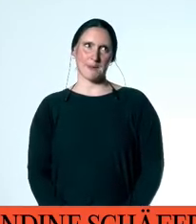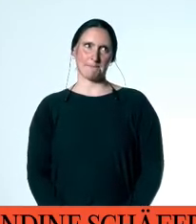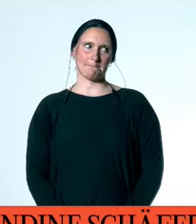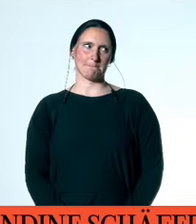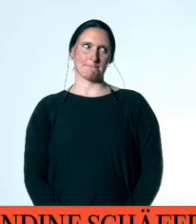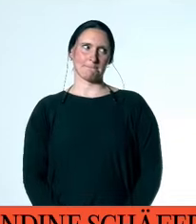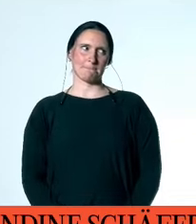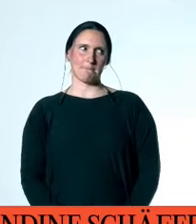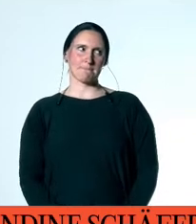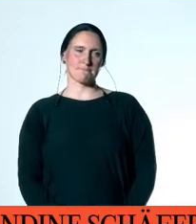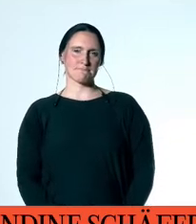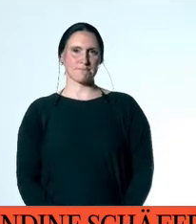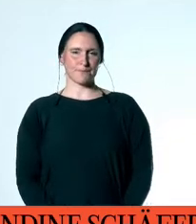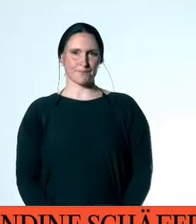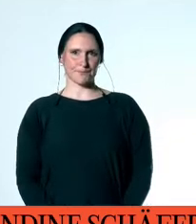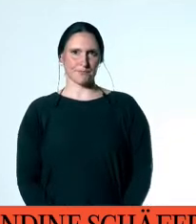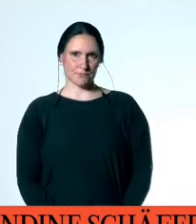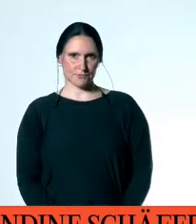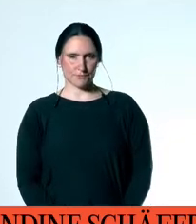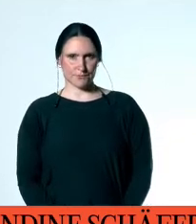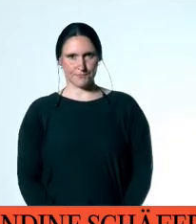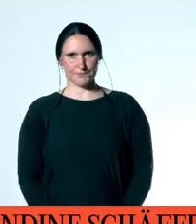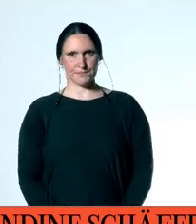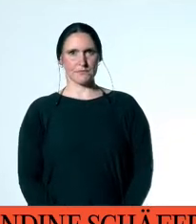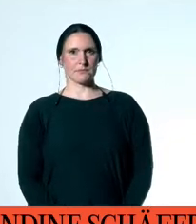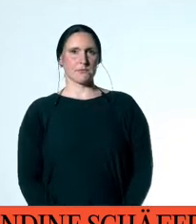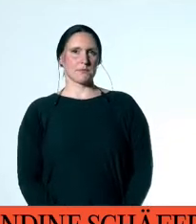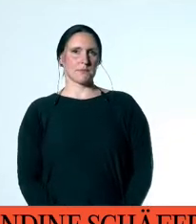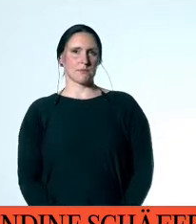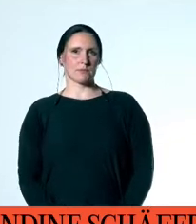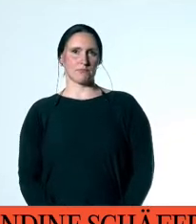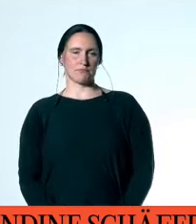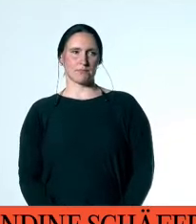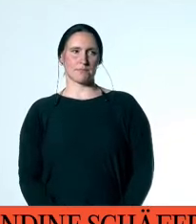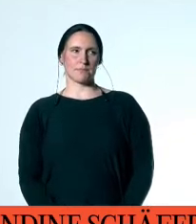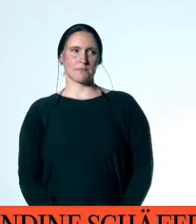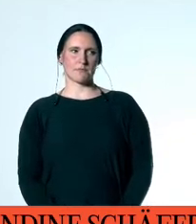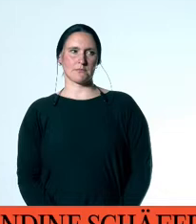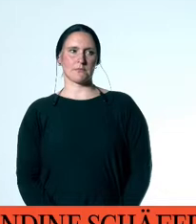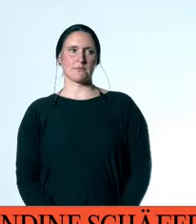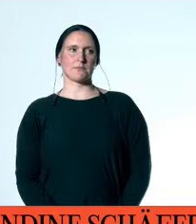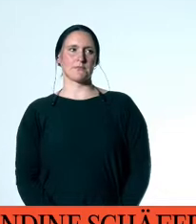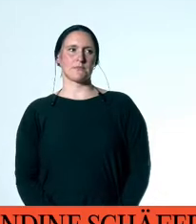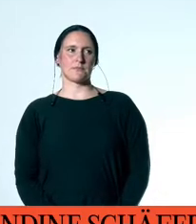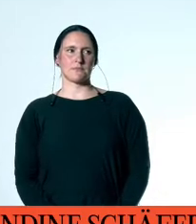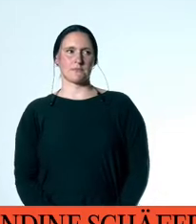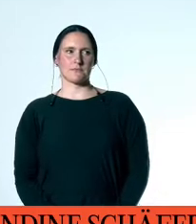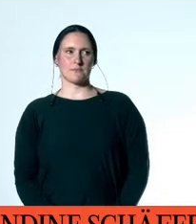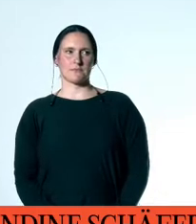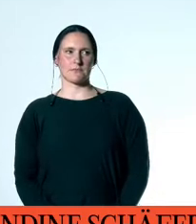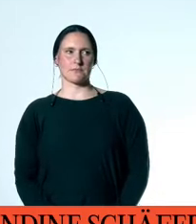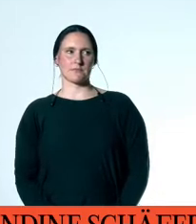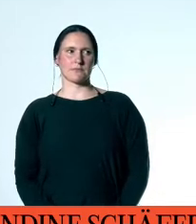Für uns ist es sehr, sehr wichtig, zusammenzukommen. Zusammenzukommen in den unterschiedlichen Kunstformen,